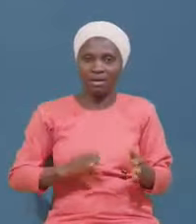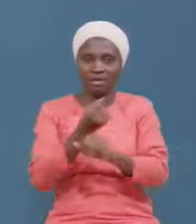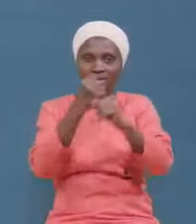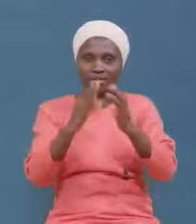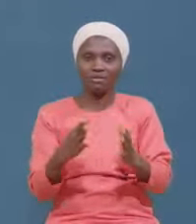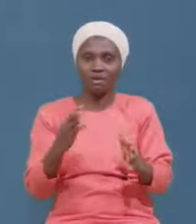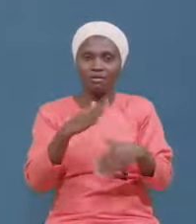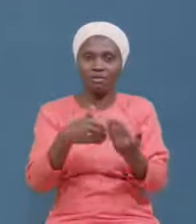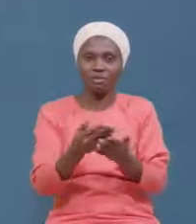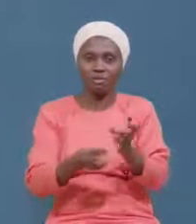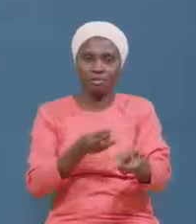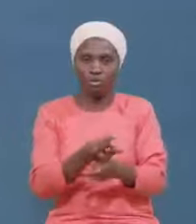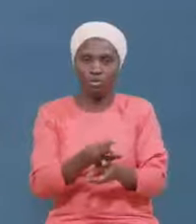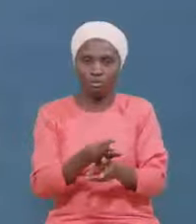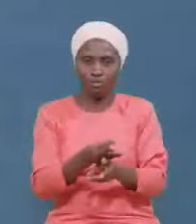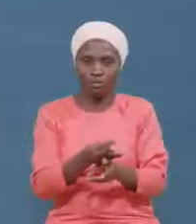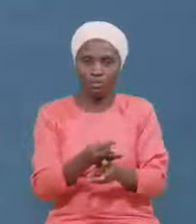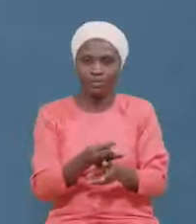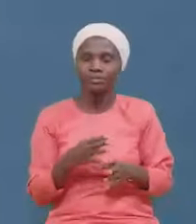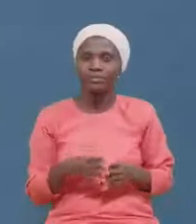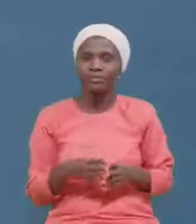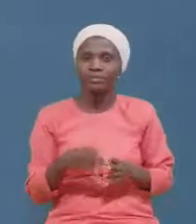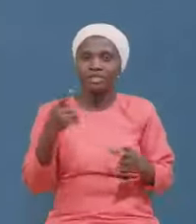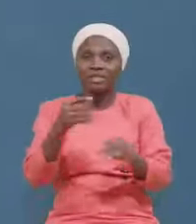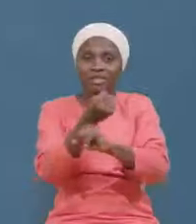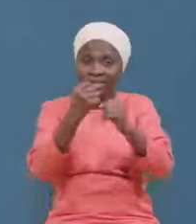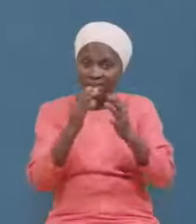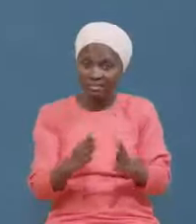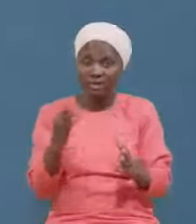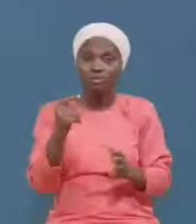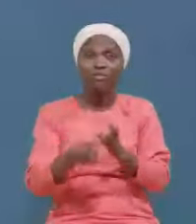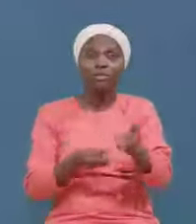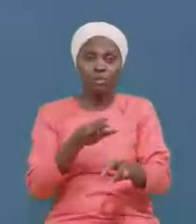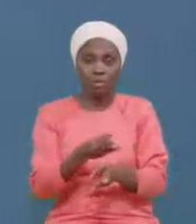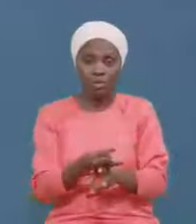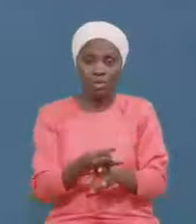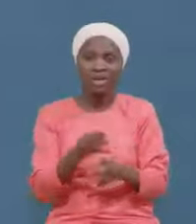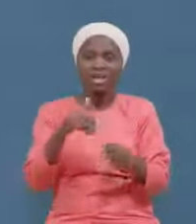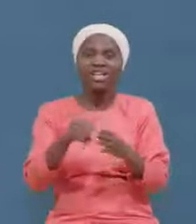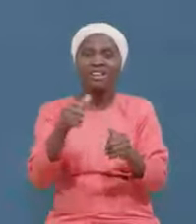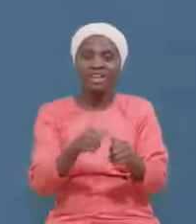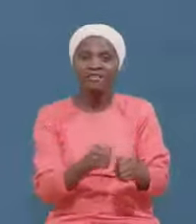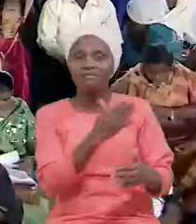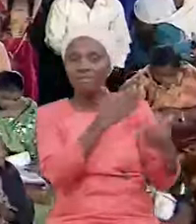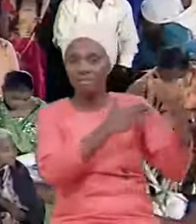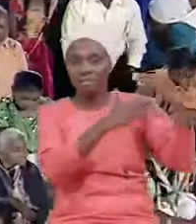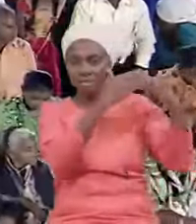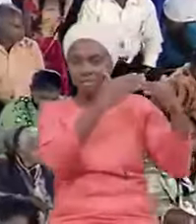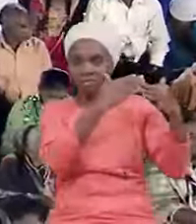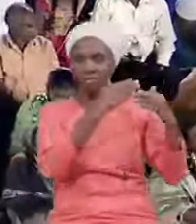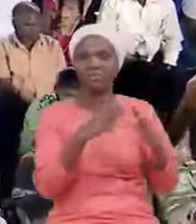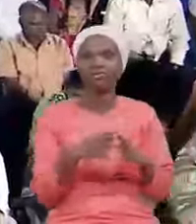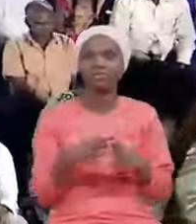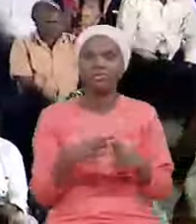అత్యద్భుతమైన క్రీస్తు లోక రక్షకుడయున్నాడు. The Saviour of the world in every generation. ప్రతి